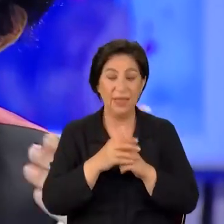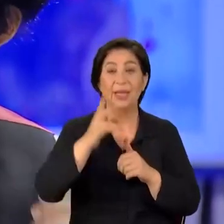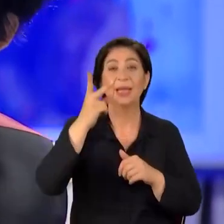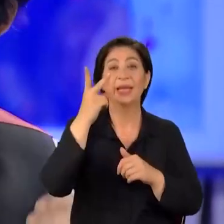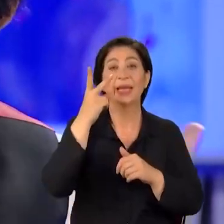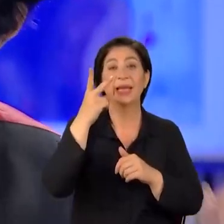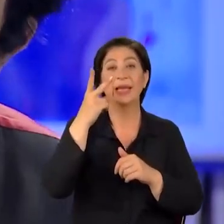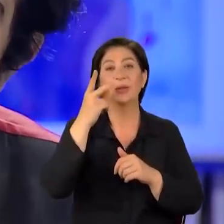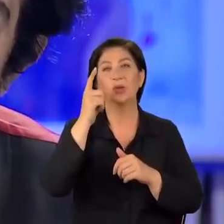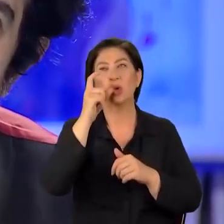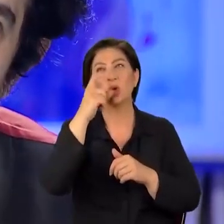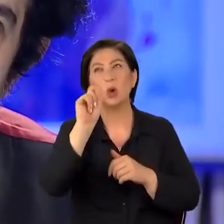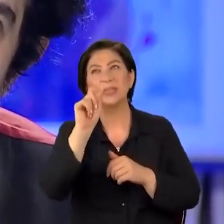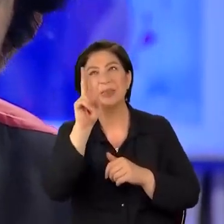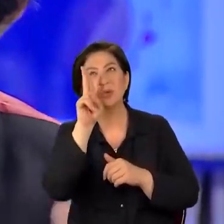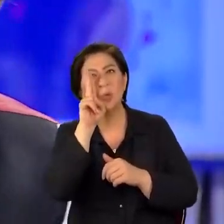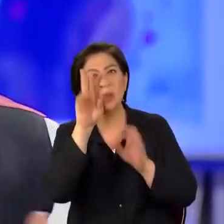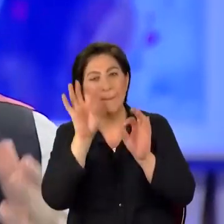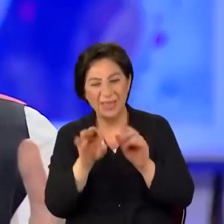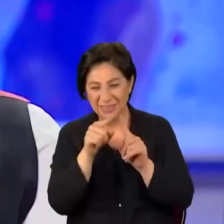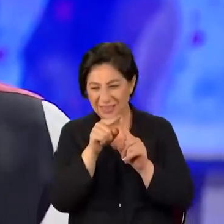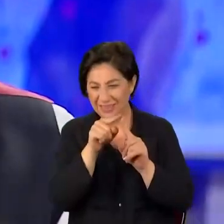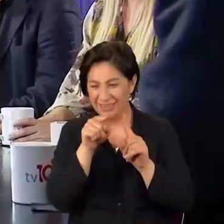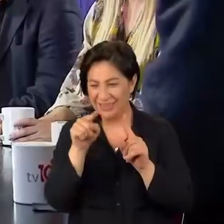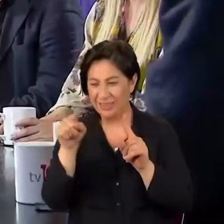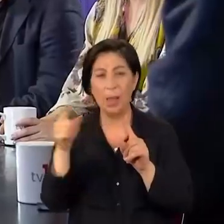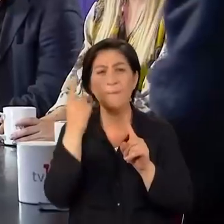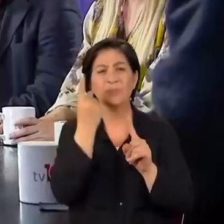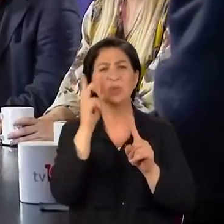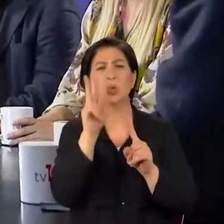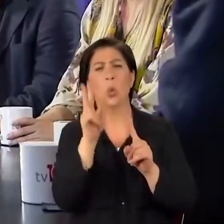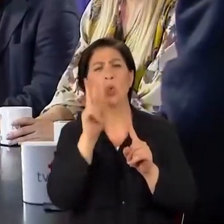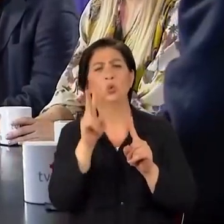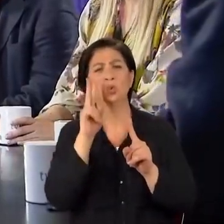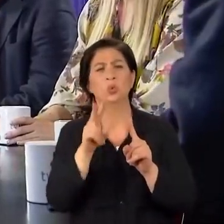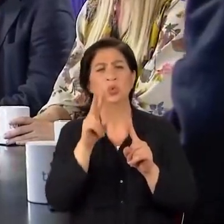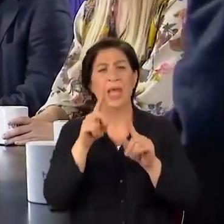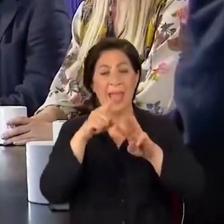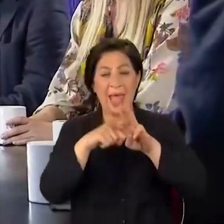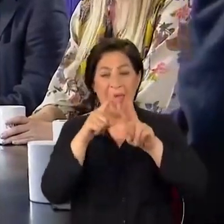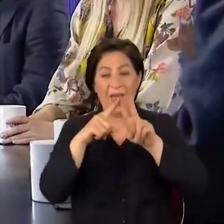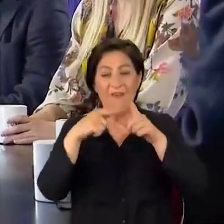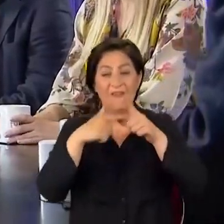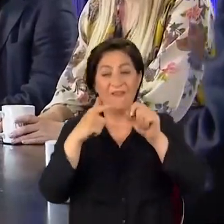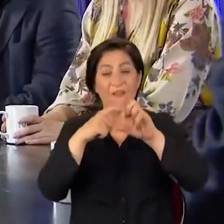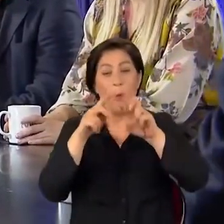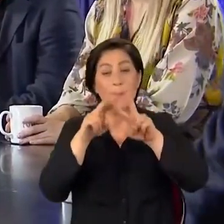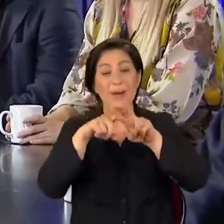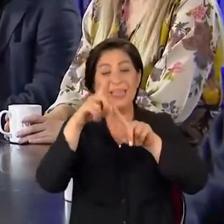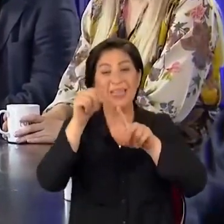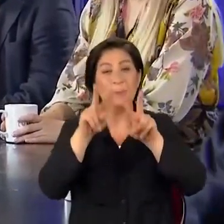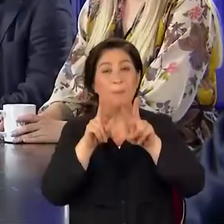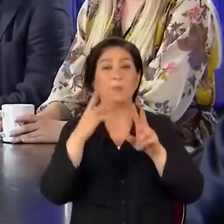2000'lerin bile 90'ların sonundan beri hep gördüğümüz bir şey var. Enformatif olan, bilgi verici